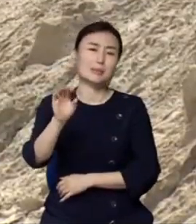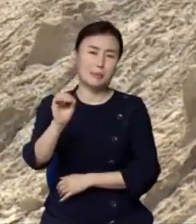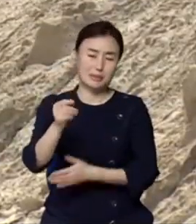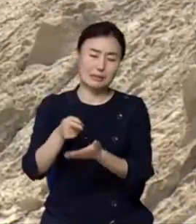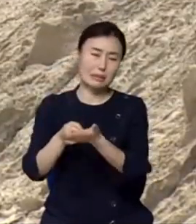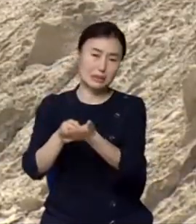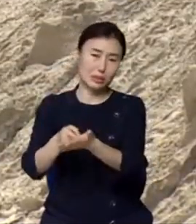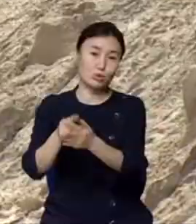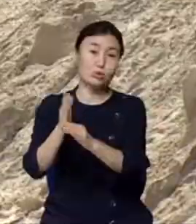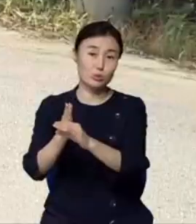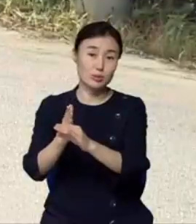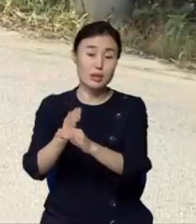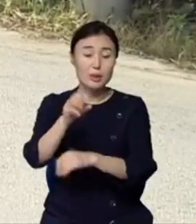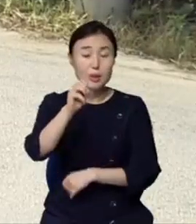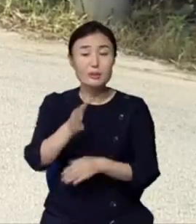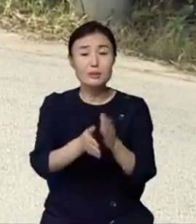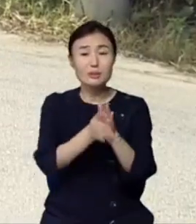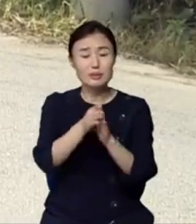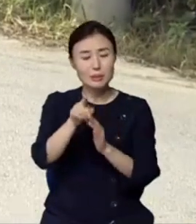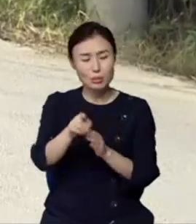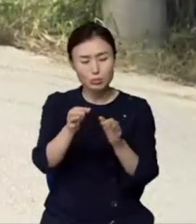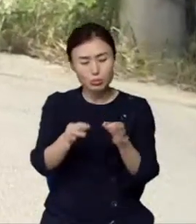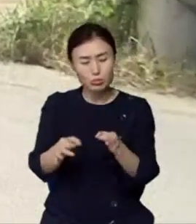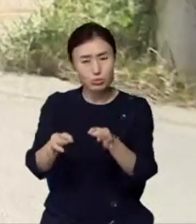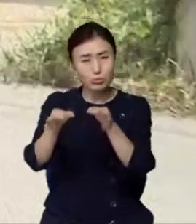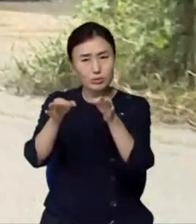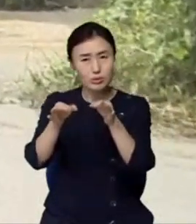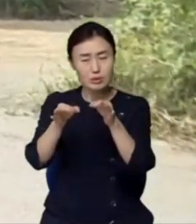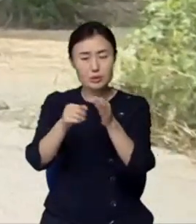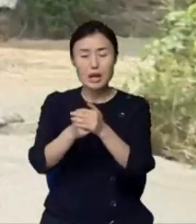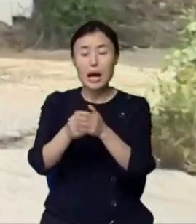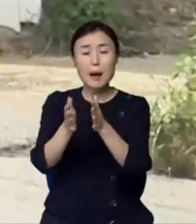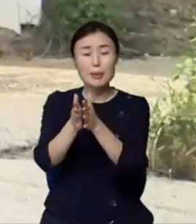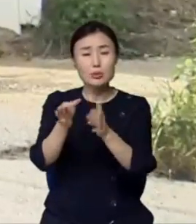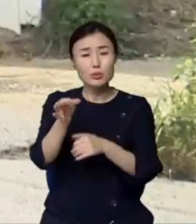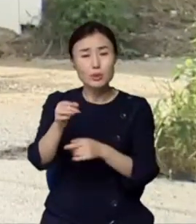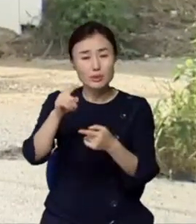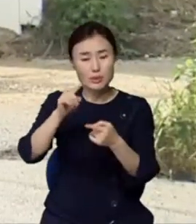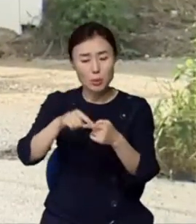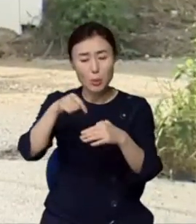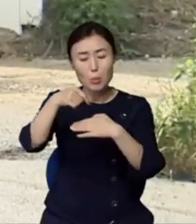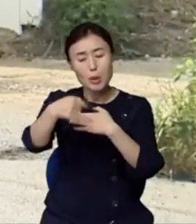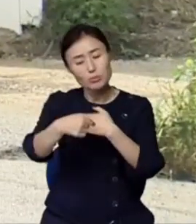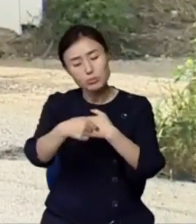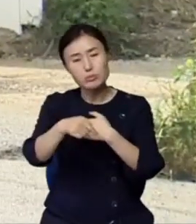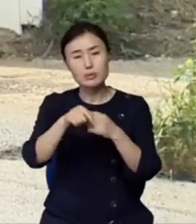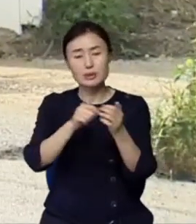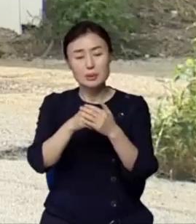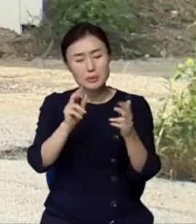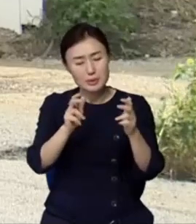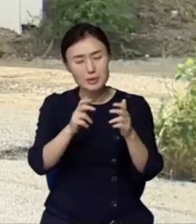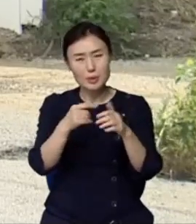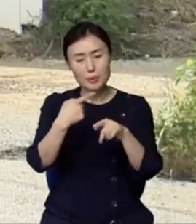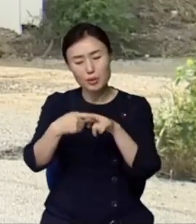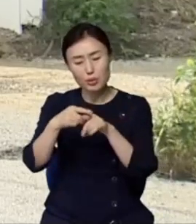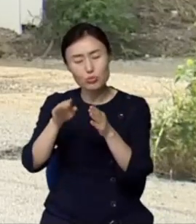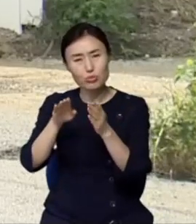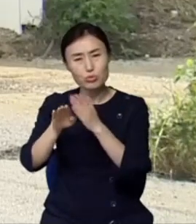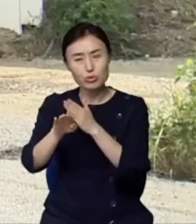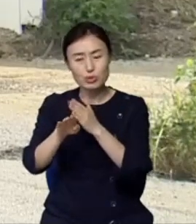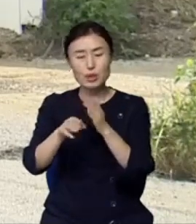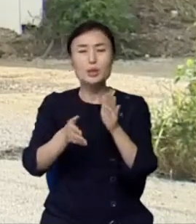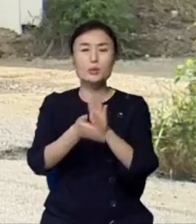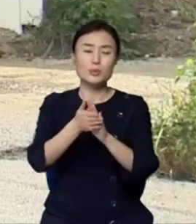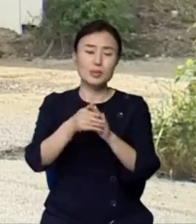있습니다. 광주시는 이같이 오른 분양가에 대해 외부 기관의 검증을 마친 뒤 도시계획위원회에서 최종 심의